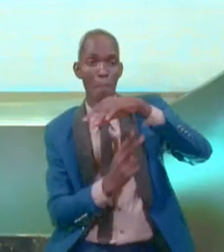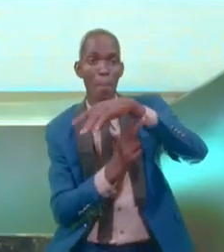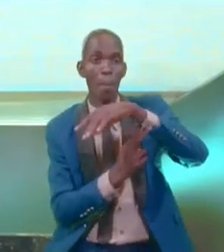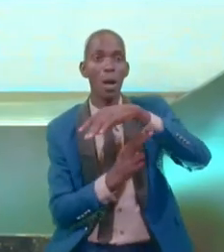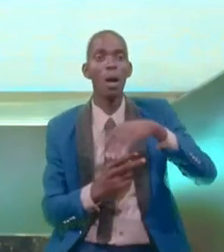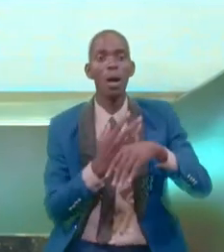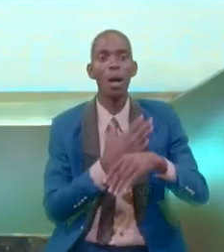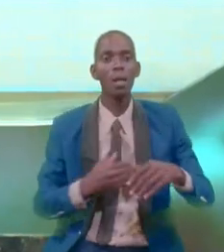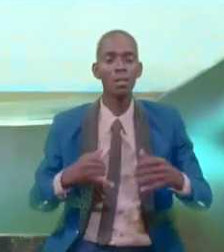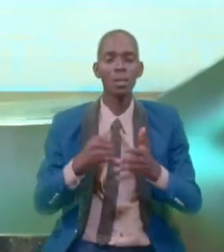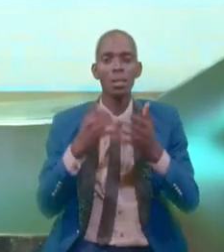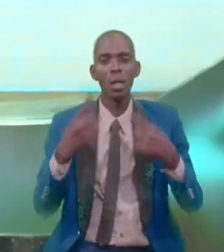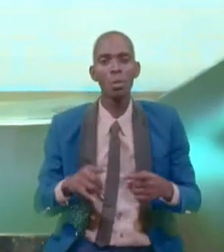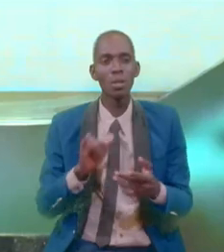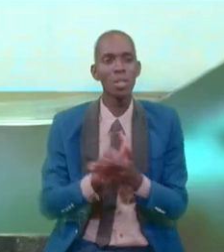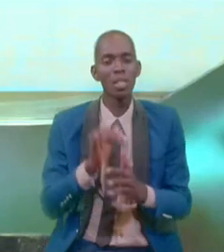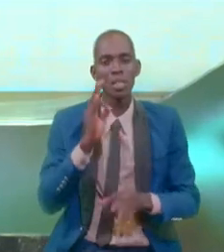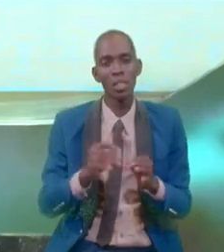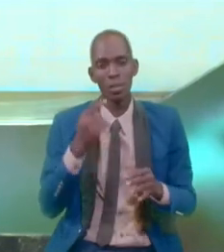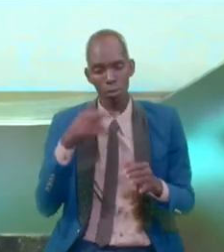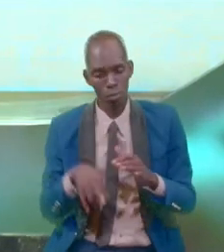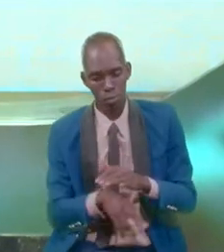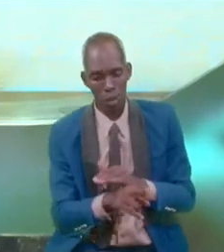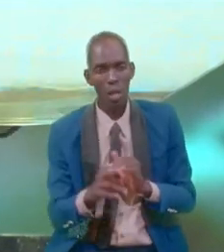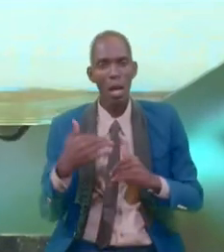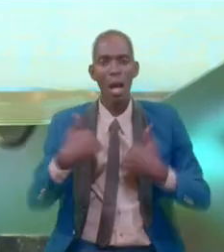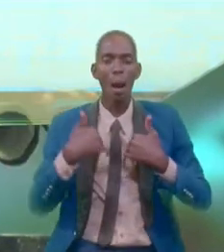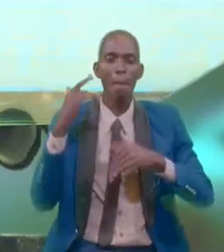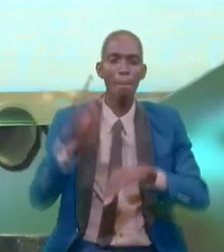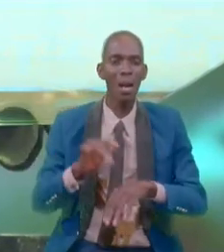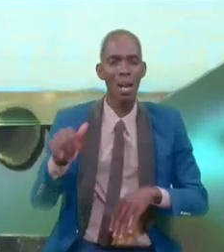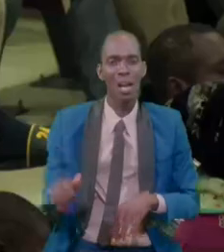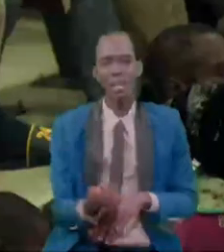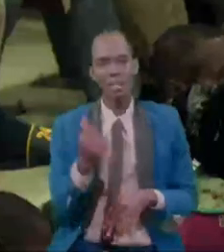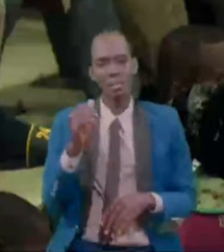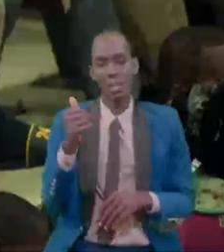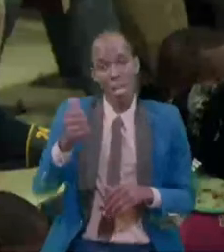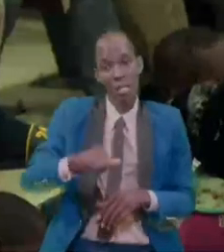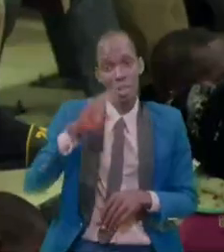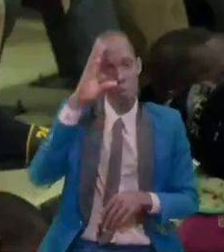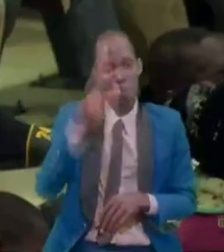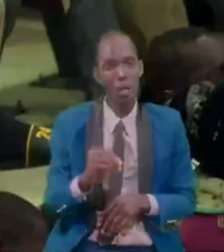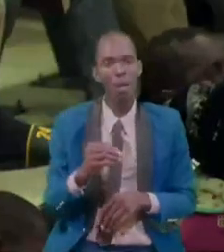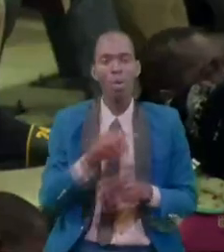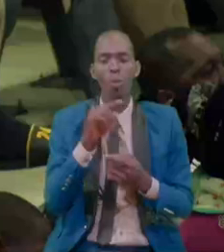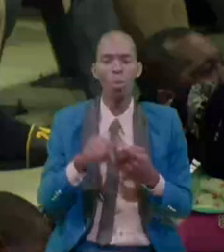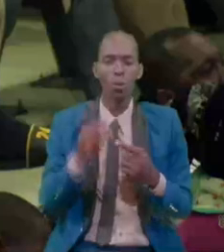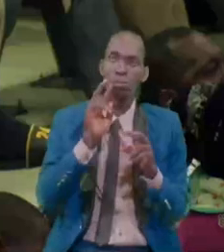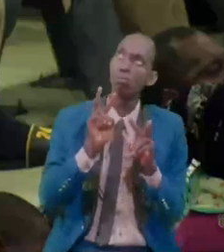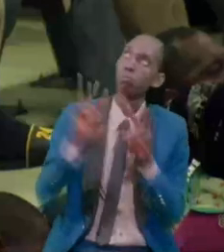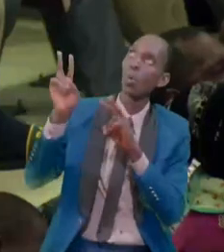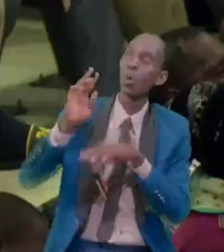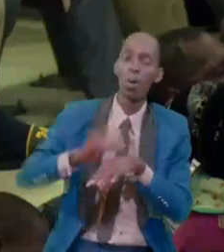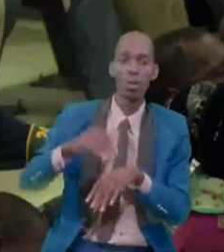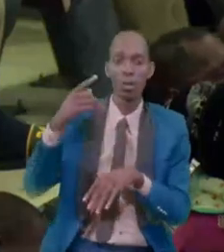mordu par un homme et regardait le serpent d'airain, dites-le moi, conservait la